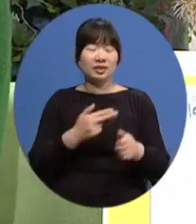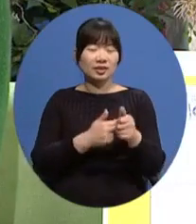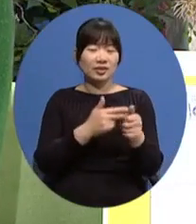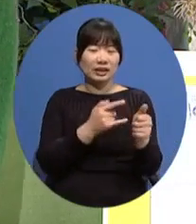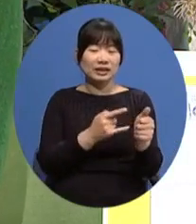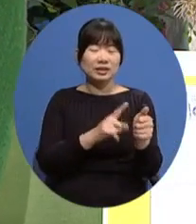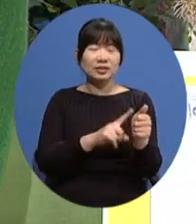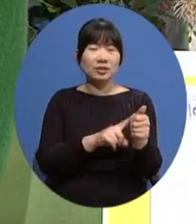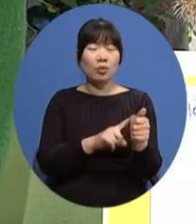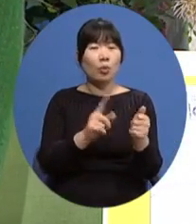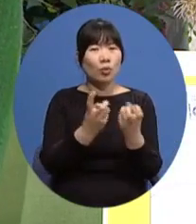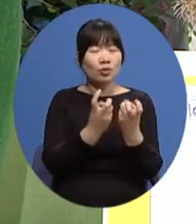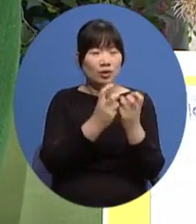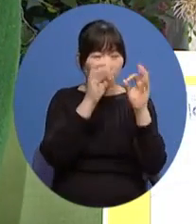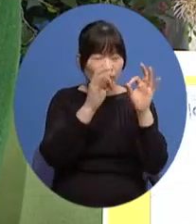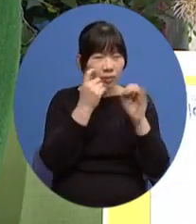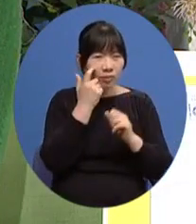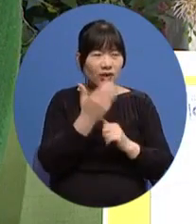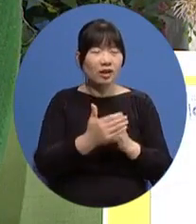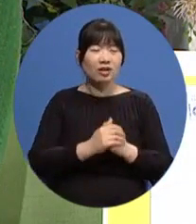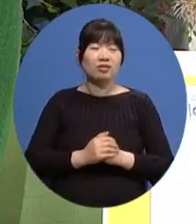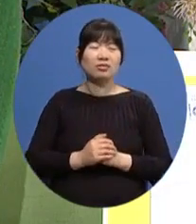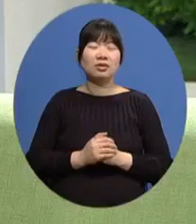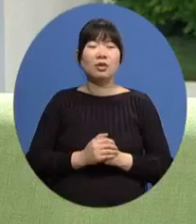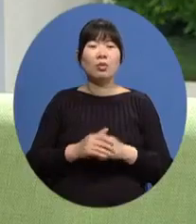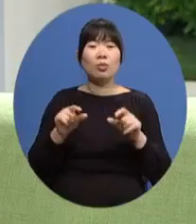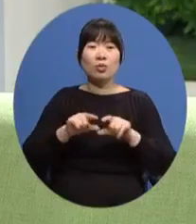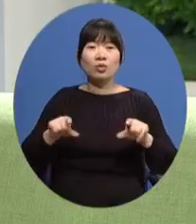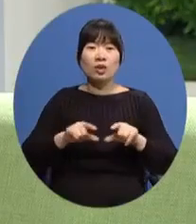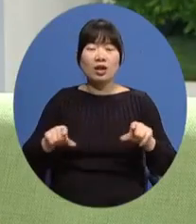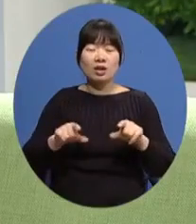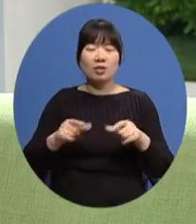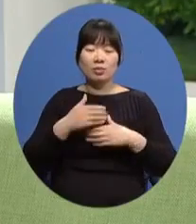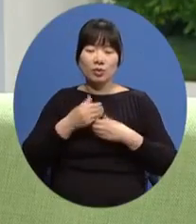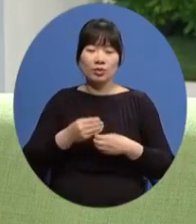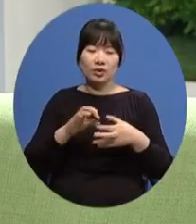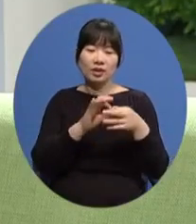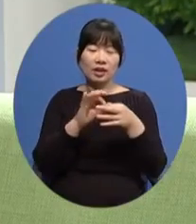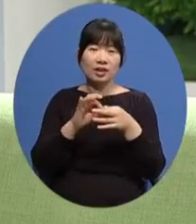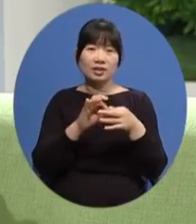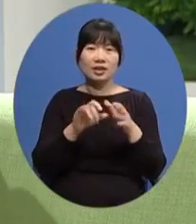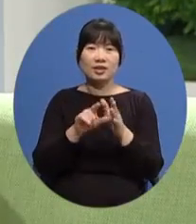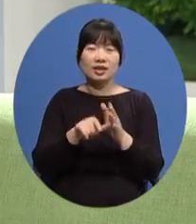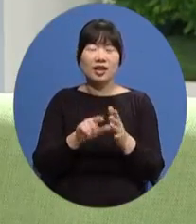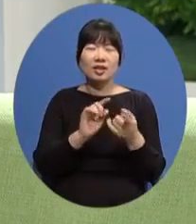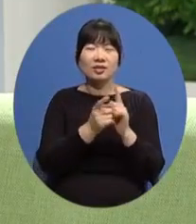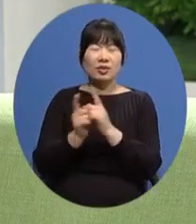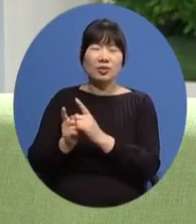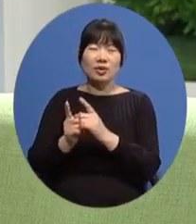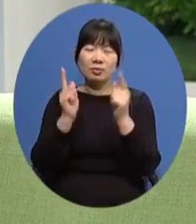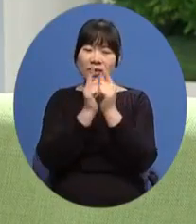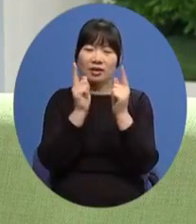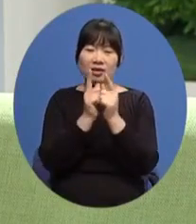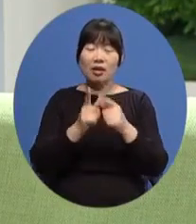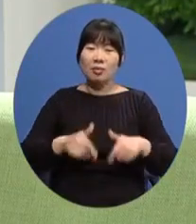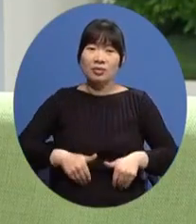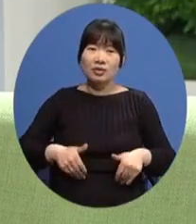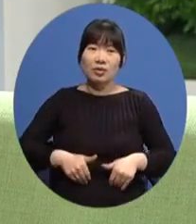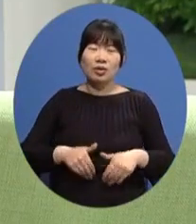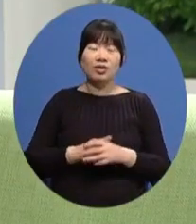선생님은 어떻게 생각하셨어요? 그러게요. 이렇게 보통 이제 이렇게 편안한 관계에서는 이렇게 서로 이렇게 만나야